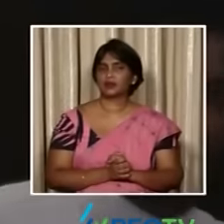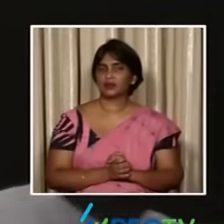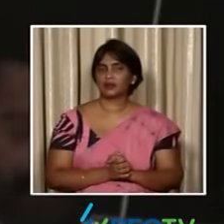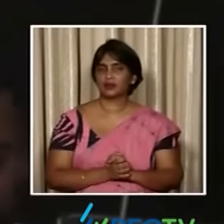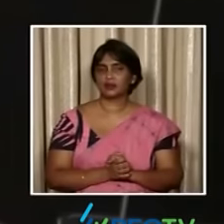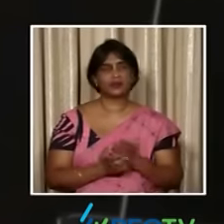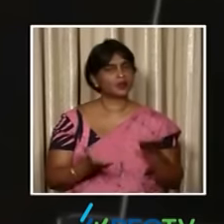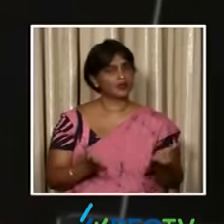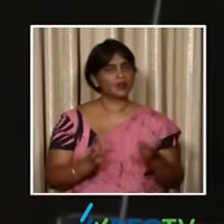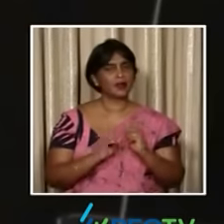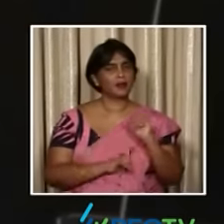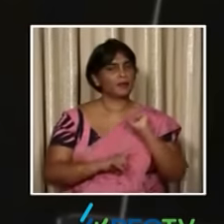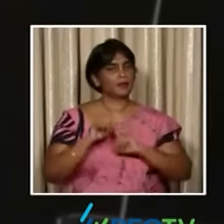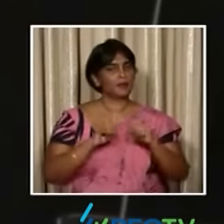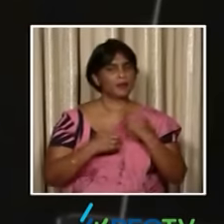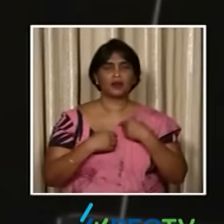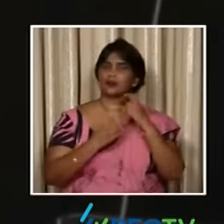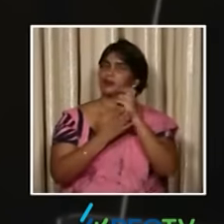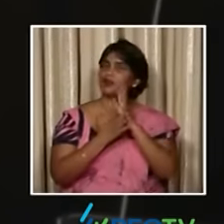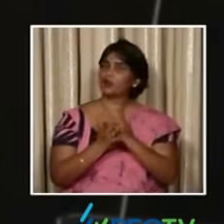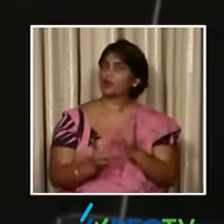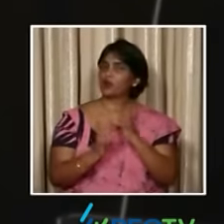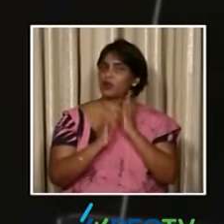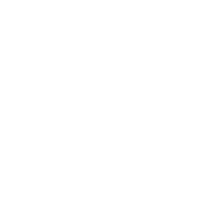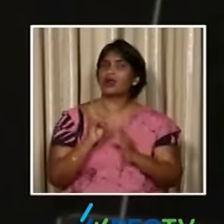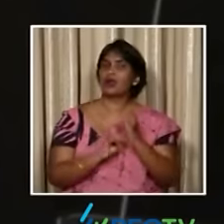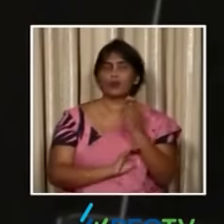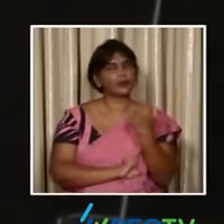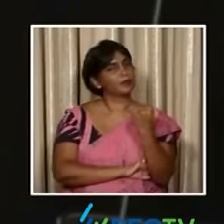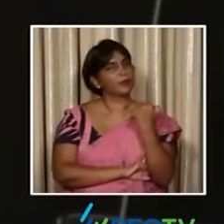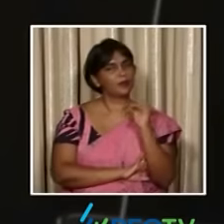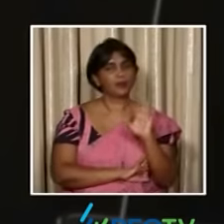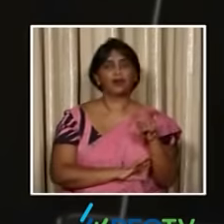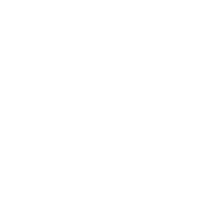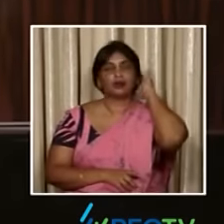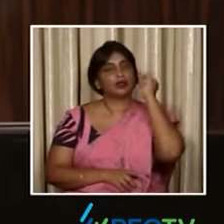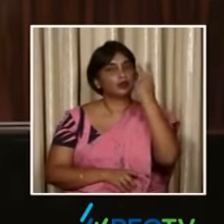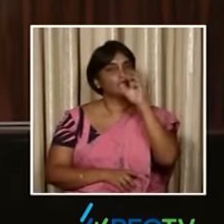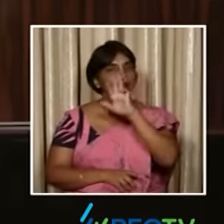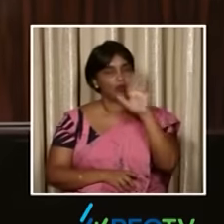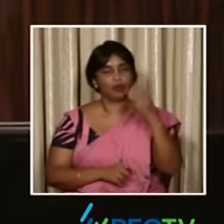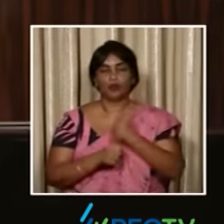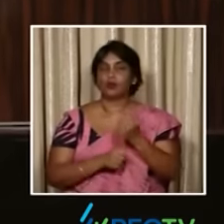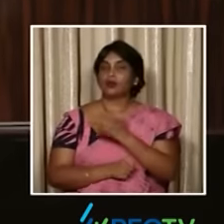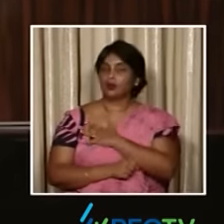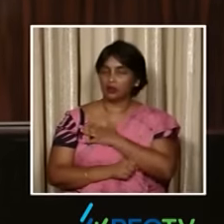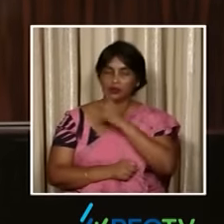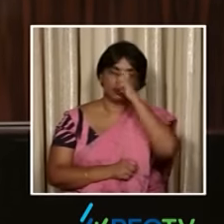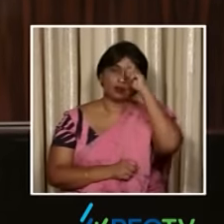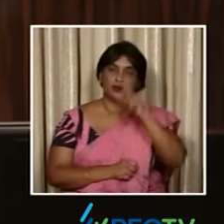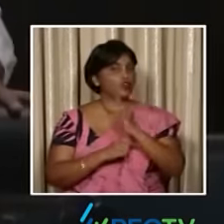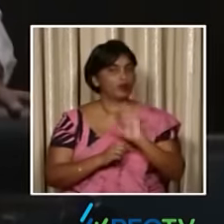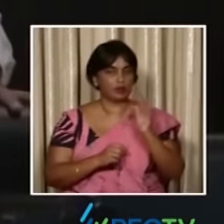නැහැ. මේ පාර්ලිමේන්තුවේ අපේ ව්‍යවස්ථාව අනුව අපේ ඇමතිවරුන්ට එන බලය. ඒක තමයි කාංචනටත් එන්නේ. ගෝඨාභය රාජපක්ෂ මහත්තයාට